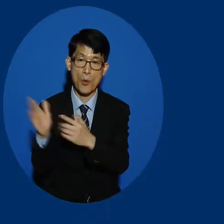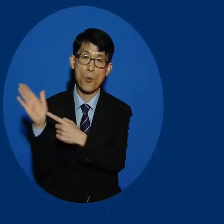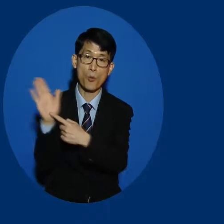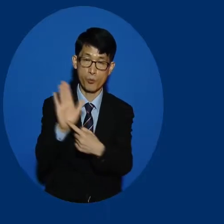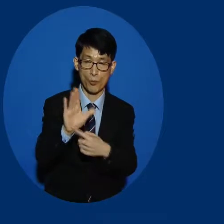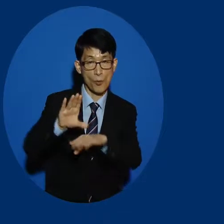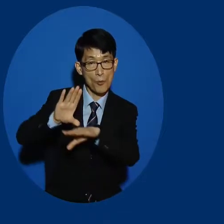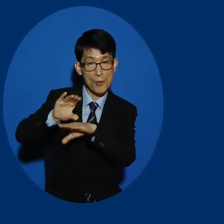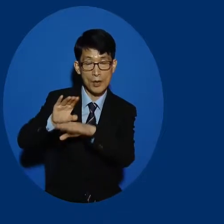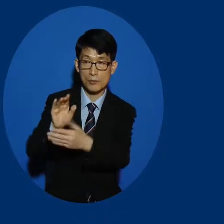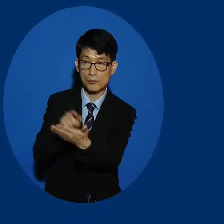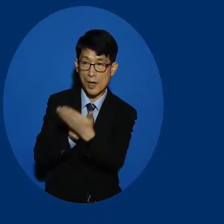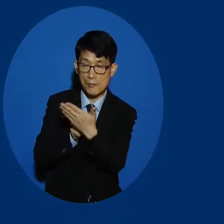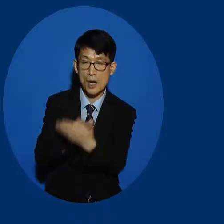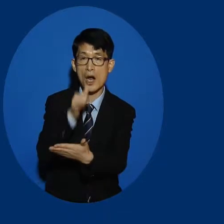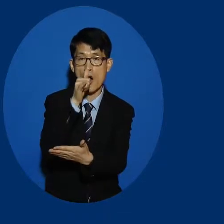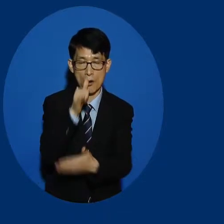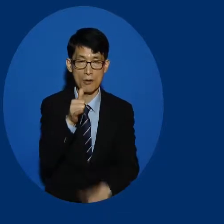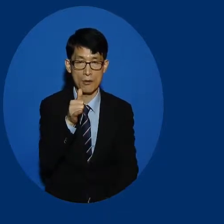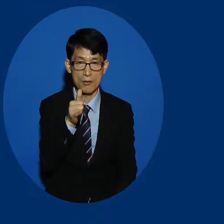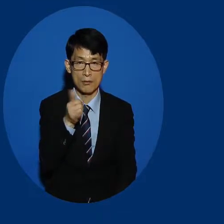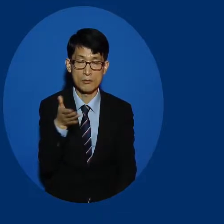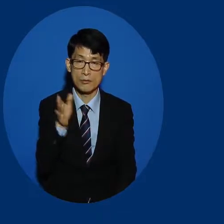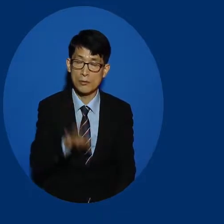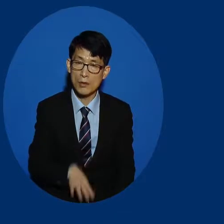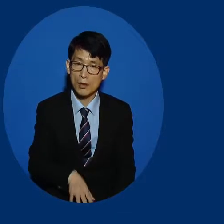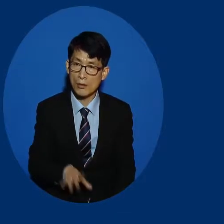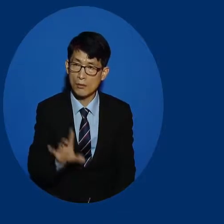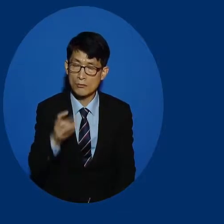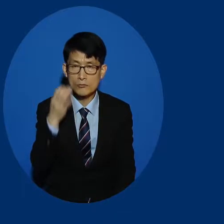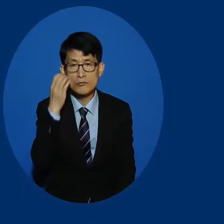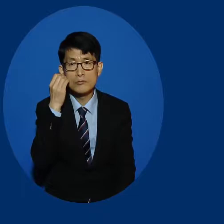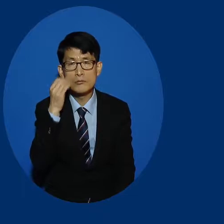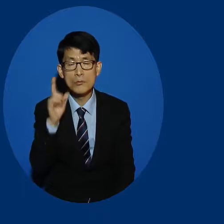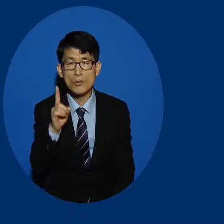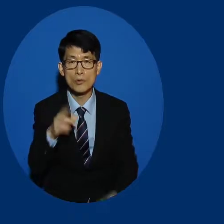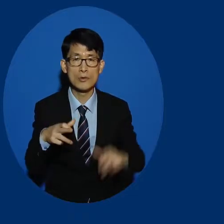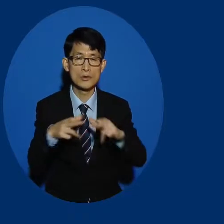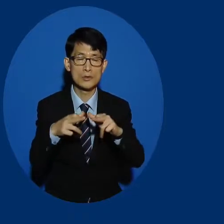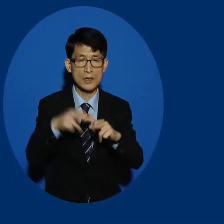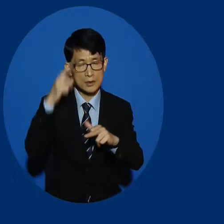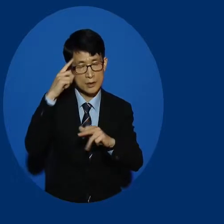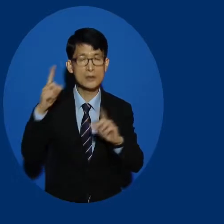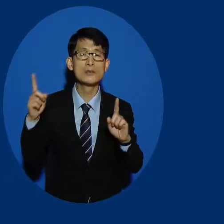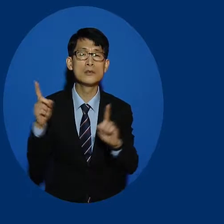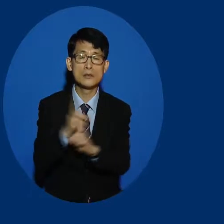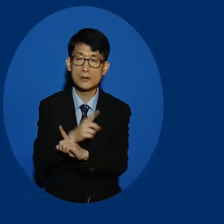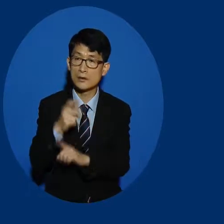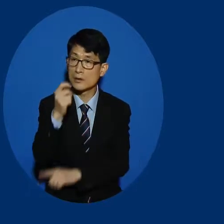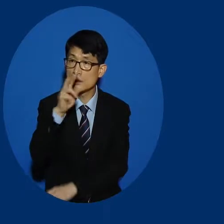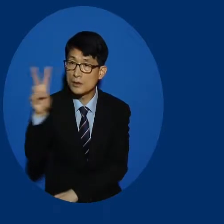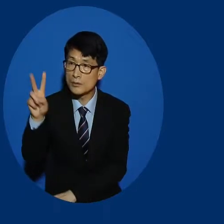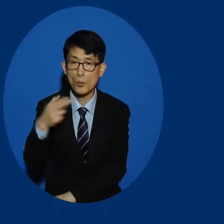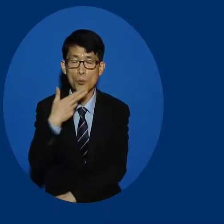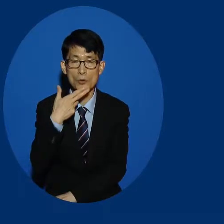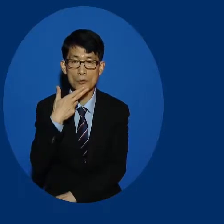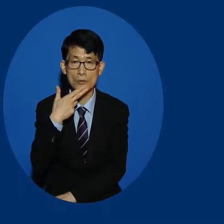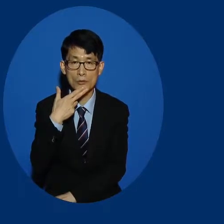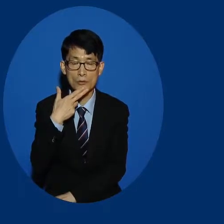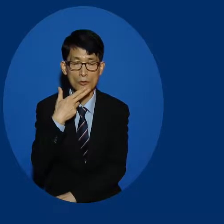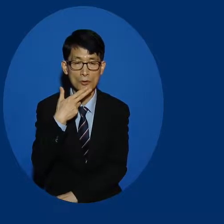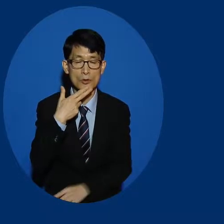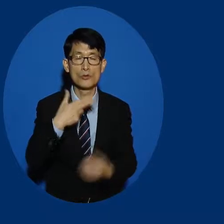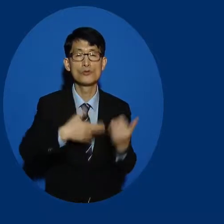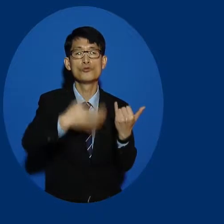그런데 정말 이상하게도 장애 인식 개선 영상은 유튜브에만 올라와요.